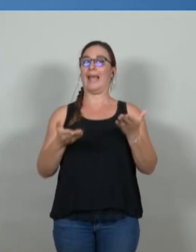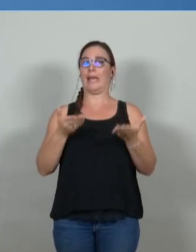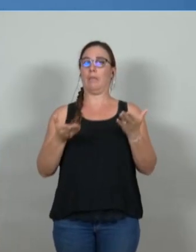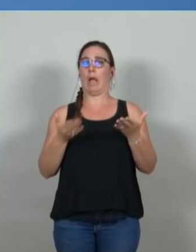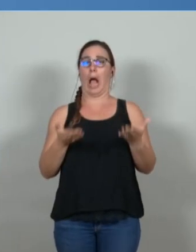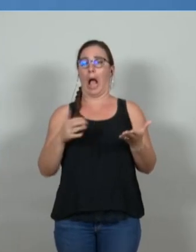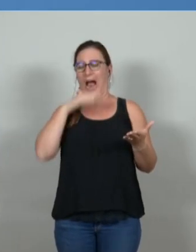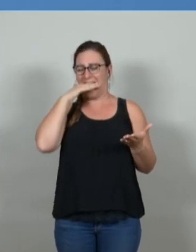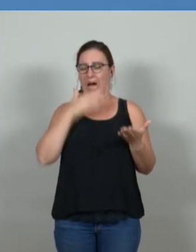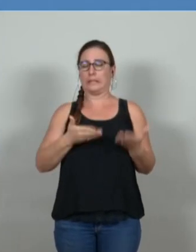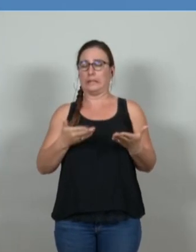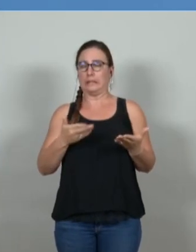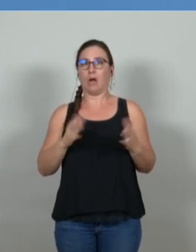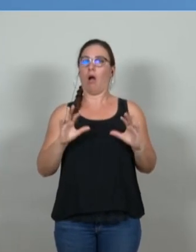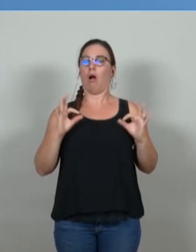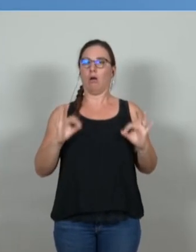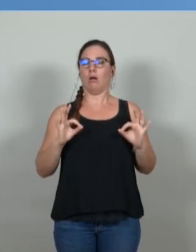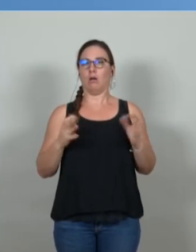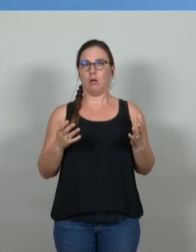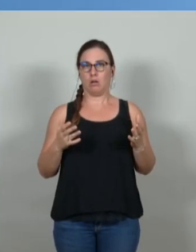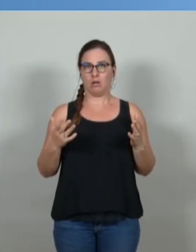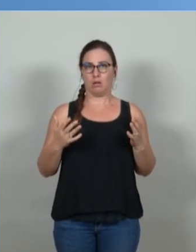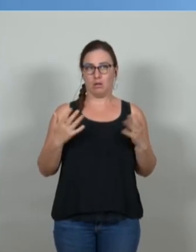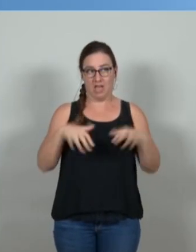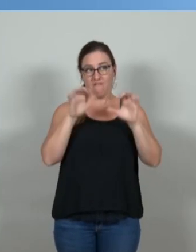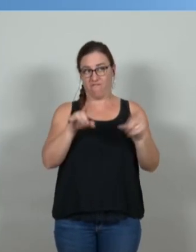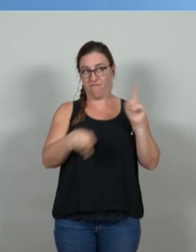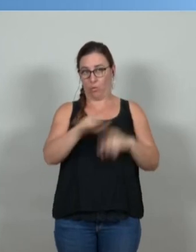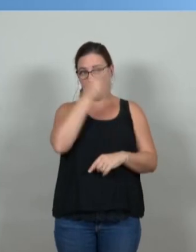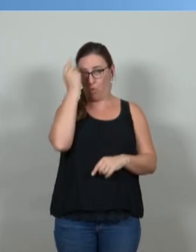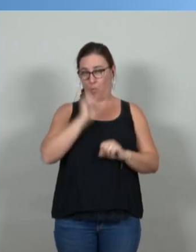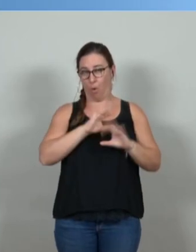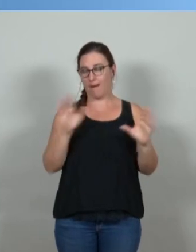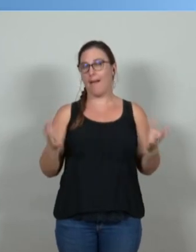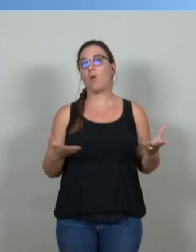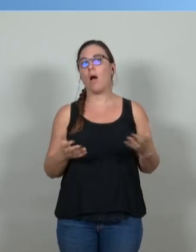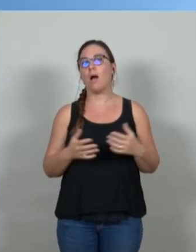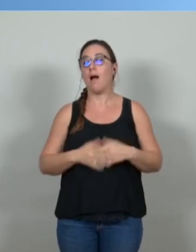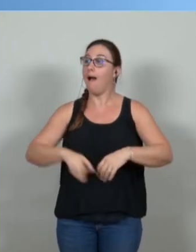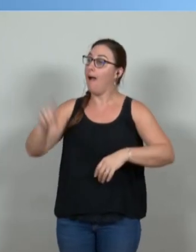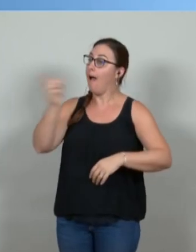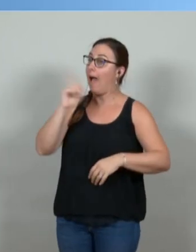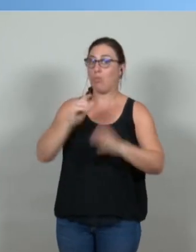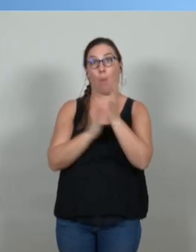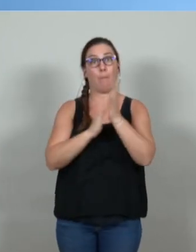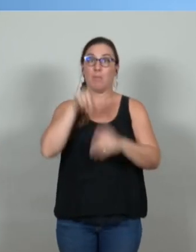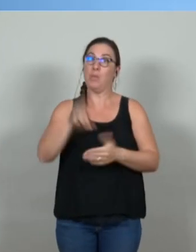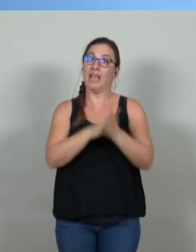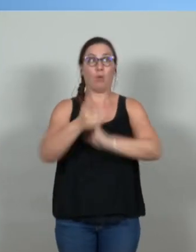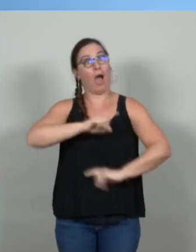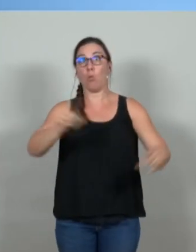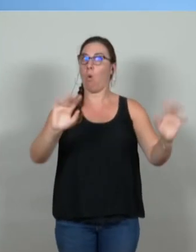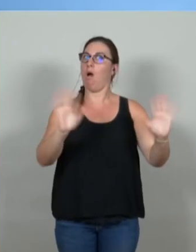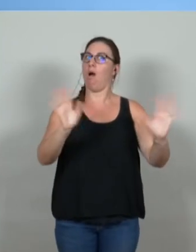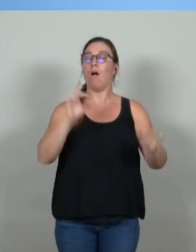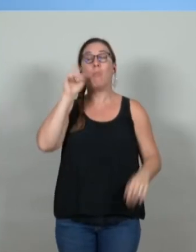précaire et par contre bien sûr et là les fonctionnaires vont pouvoir tout de suite le comprendre très bien la ville de Grenoble il faut surtout pas rendre la prime obligatoire ah bah oui parce